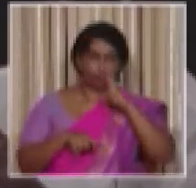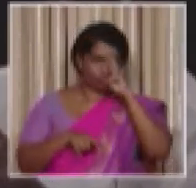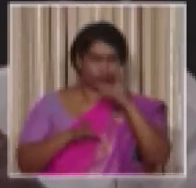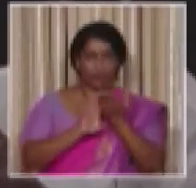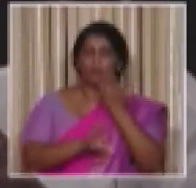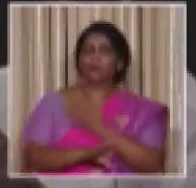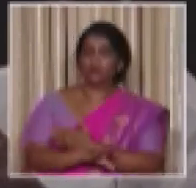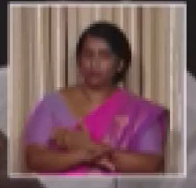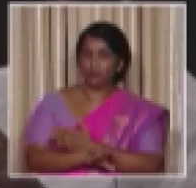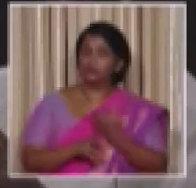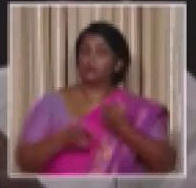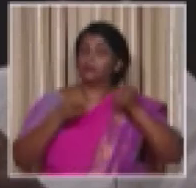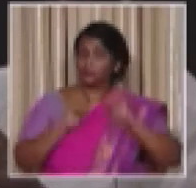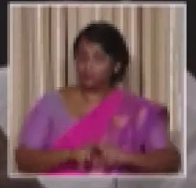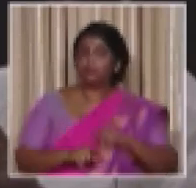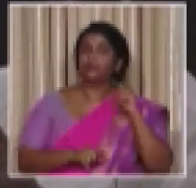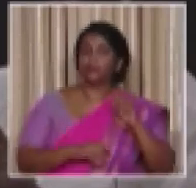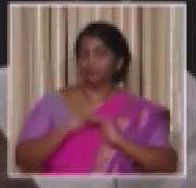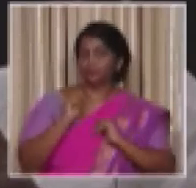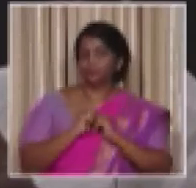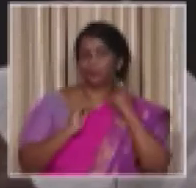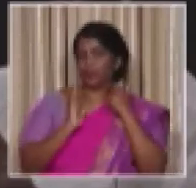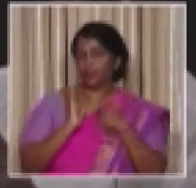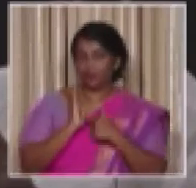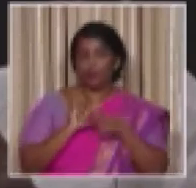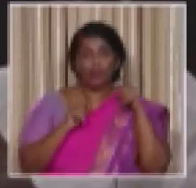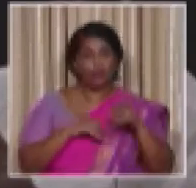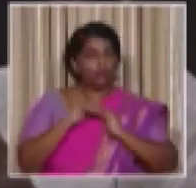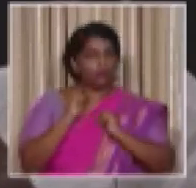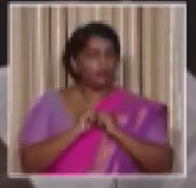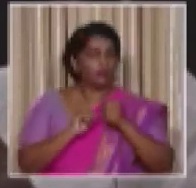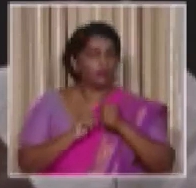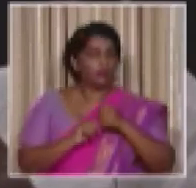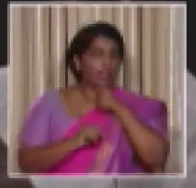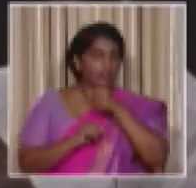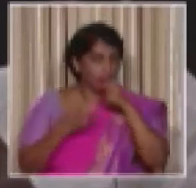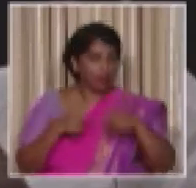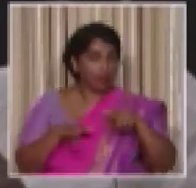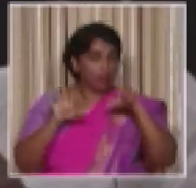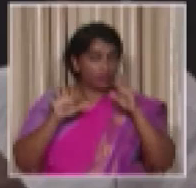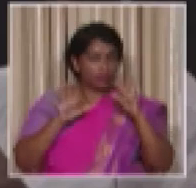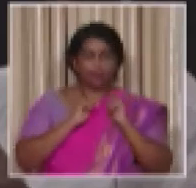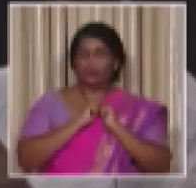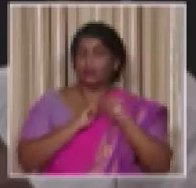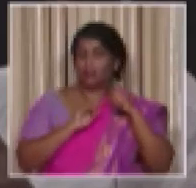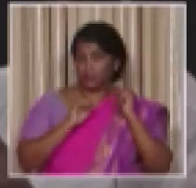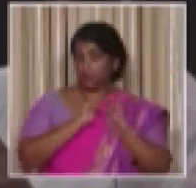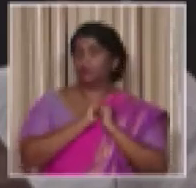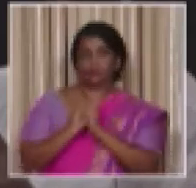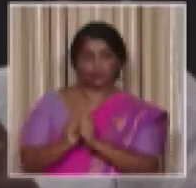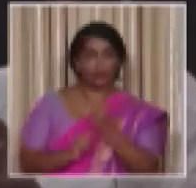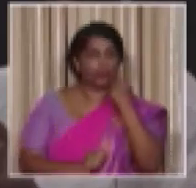කලින්. ඊළඟට ඉන්නේ ඔලංගේ ප්‍රායෝගික පරීක්ෂණ. දැන් ඒ ප්‍රායෝගික පරීක්ෂණ ආරම්භ කළා ඒ 705 අපි බඳවා ගන්න.